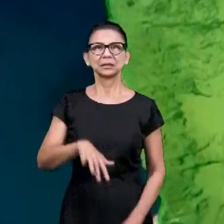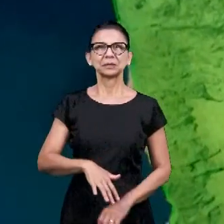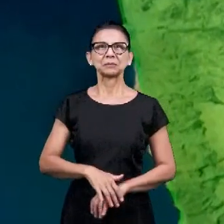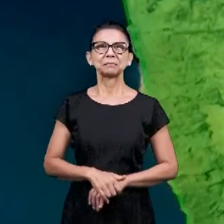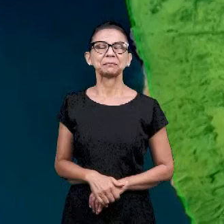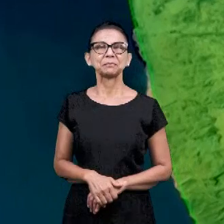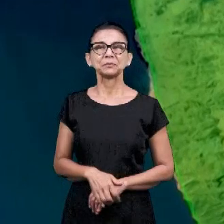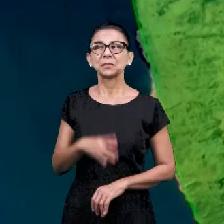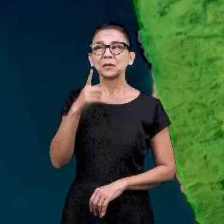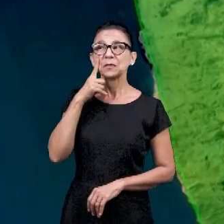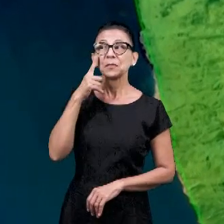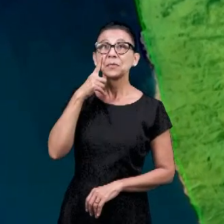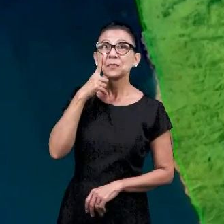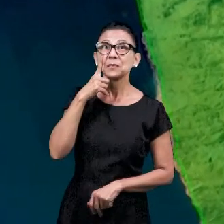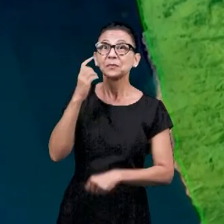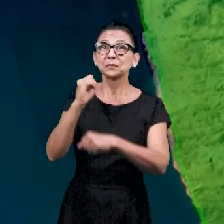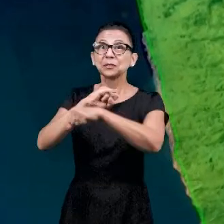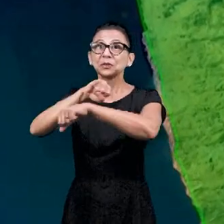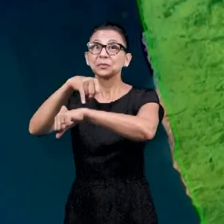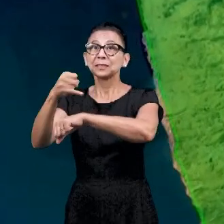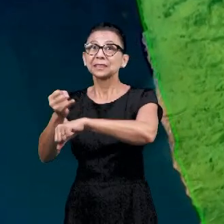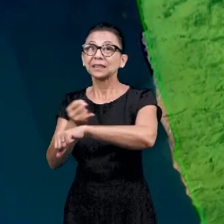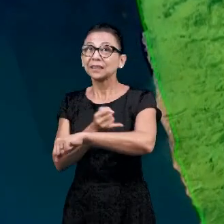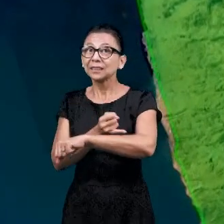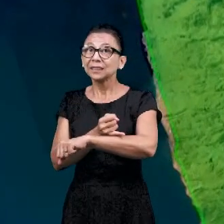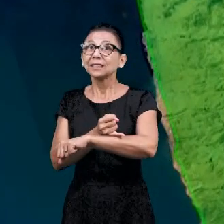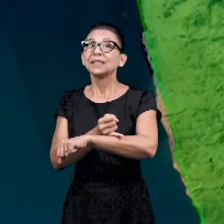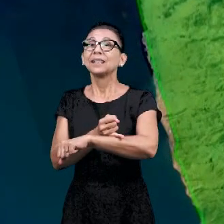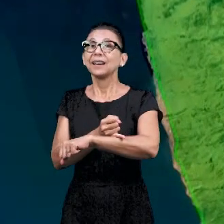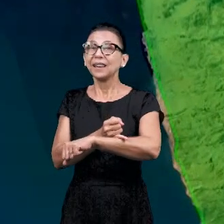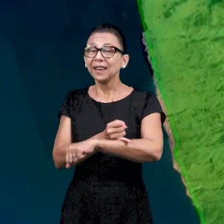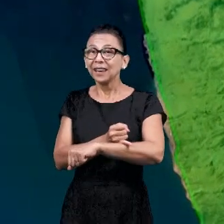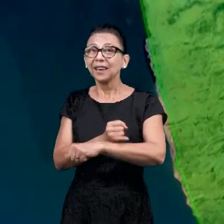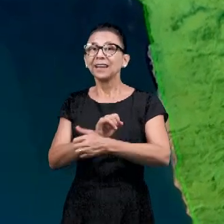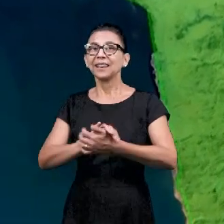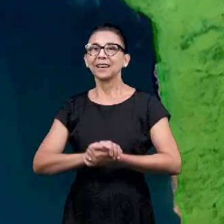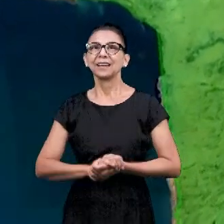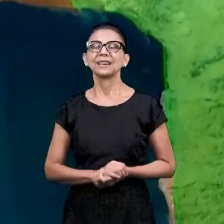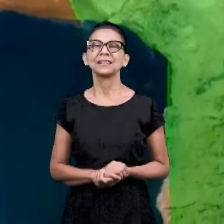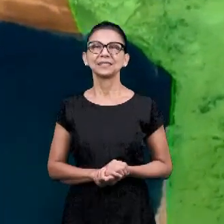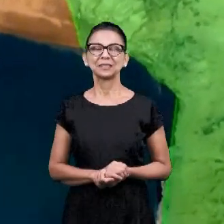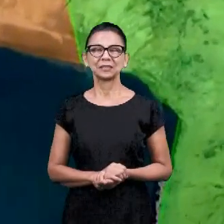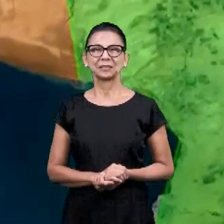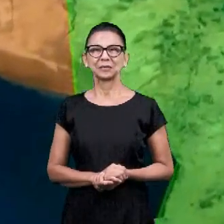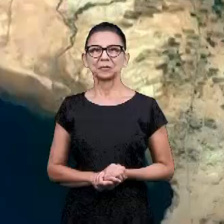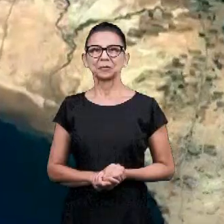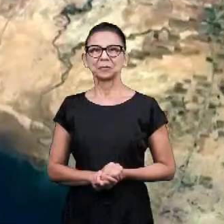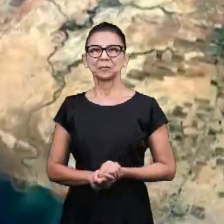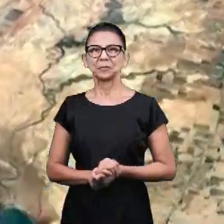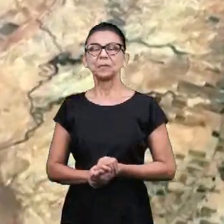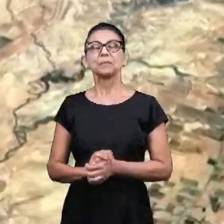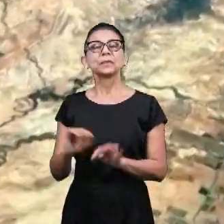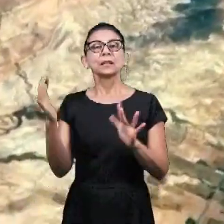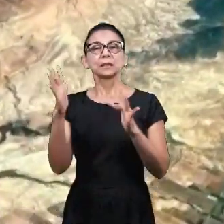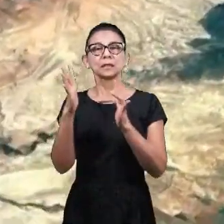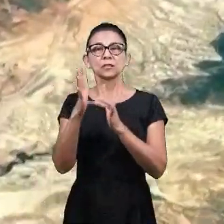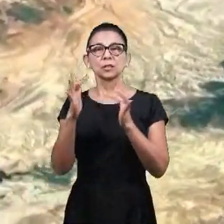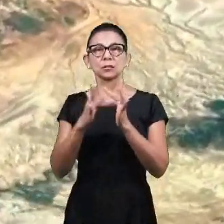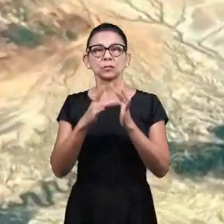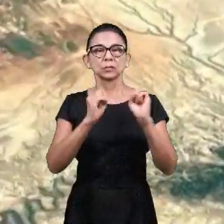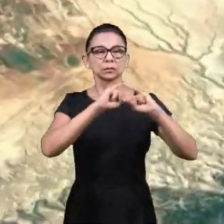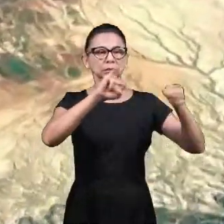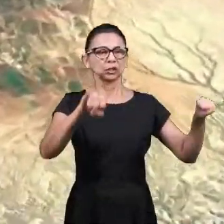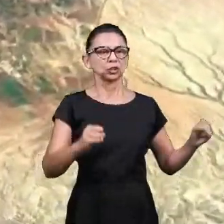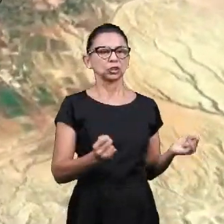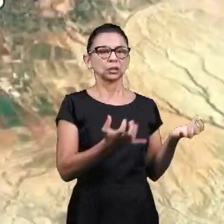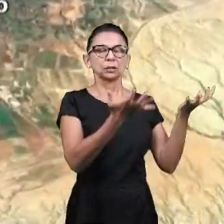le temps de l'Antiquité, les régions, dont la région était divisée. On voit ici Jérusalem, c'est l'endroit où était